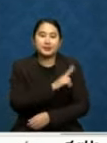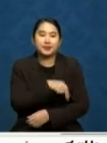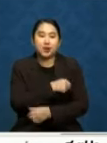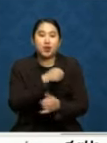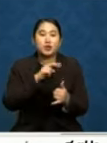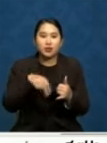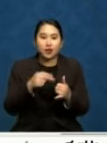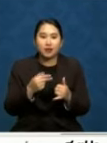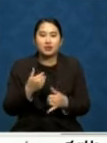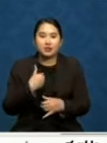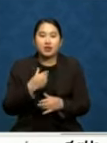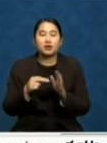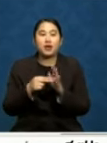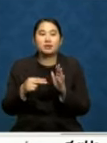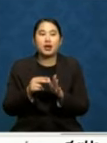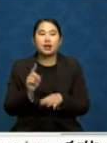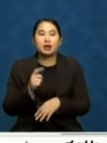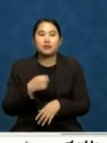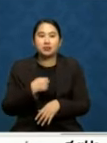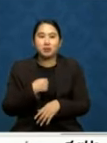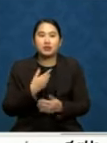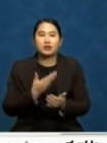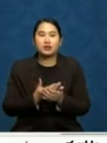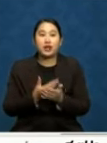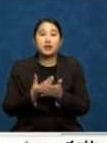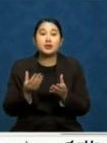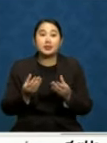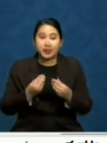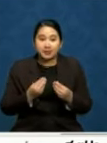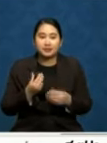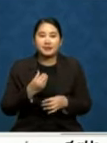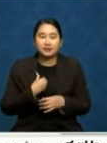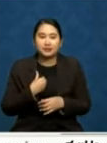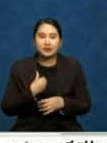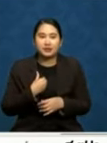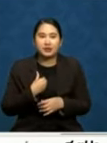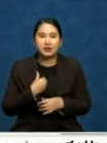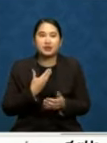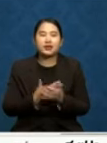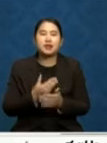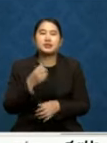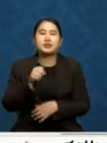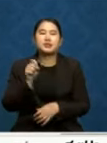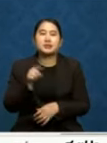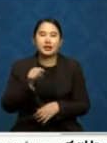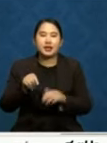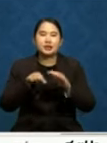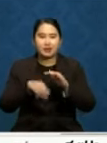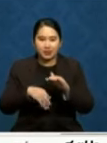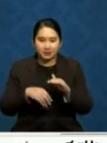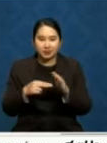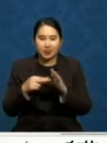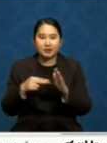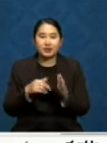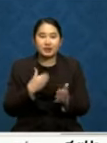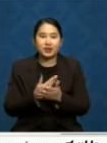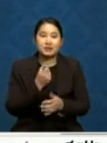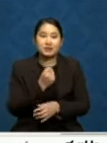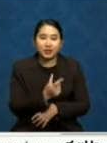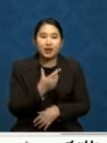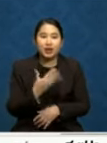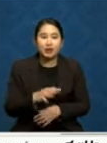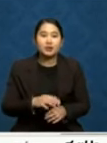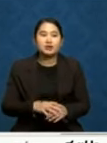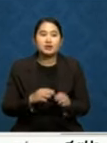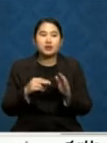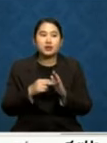าลก่อนเพราะผมได้รับค่ารักษาพยาบาลตรงนี้เนี่ยนะครับไม่ถึง 10% ของสิ่งที่ผมจะต้องจ่ายไปเพ